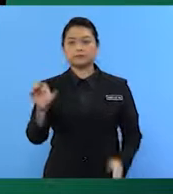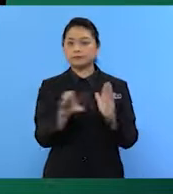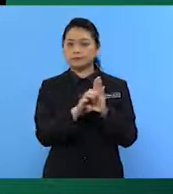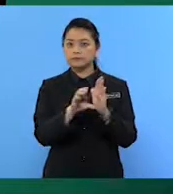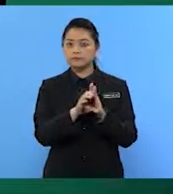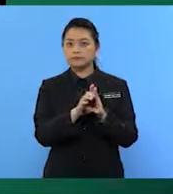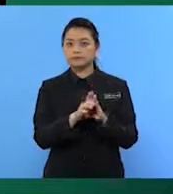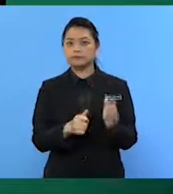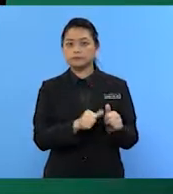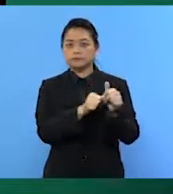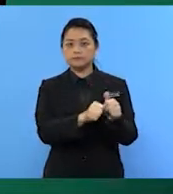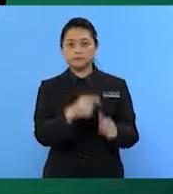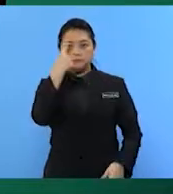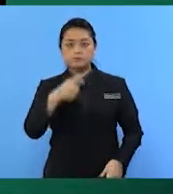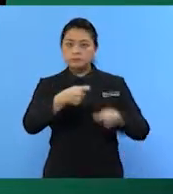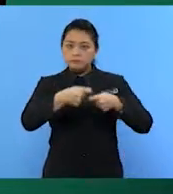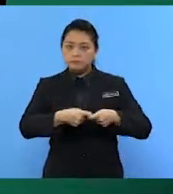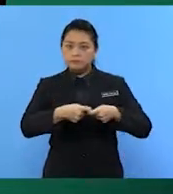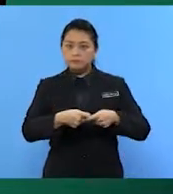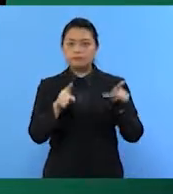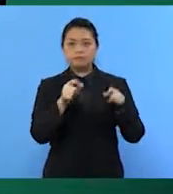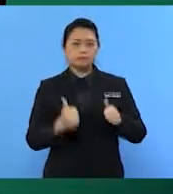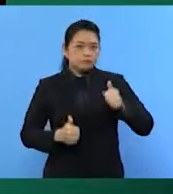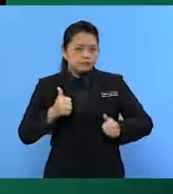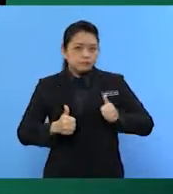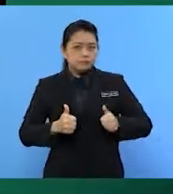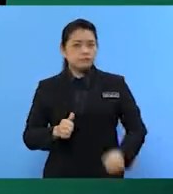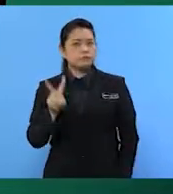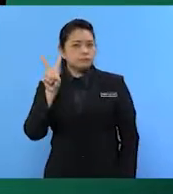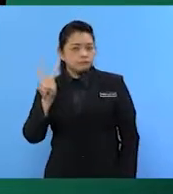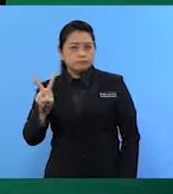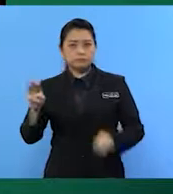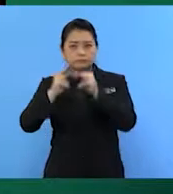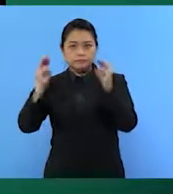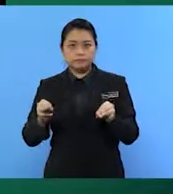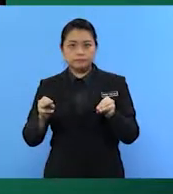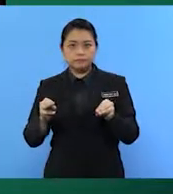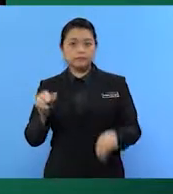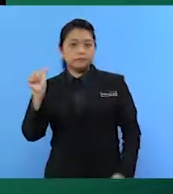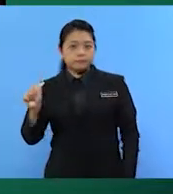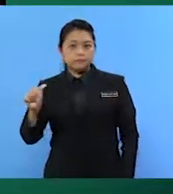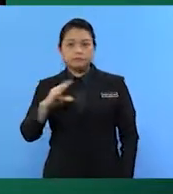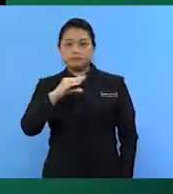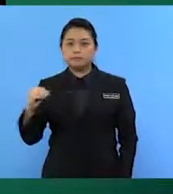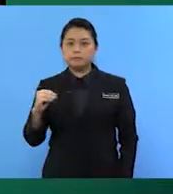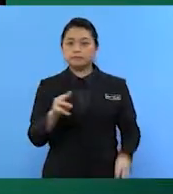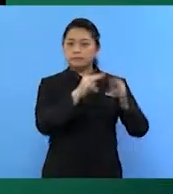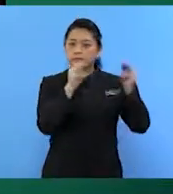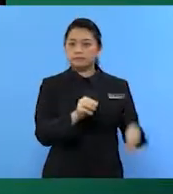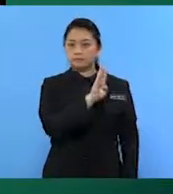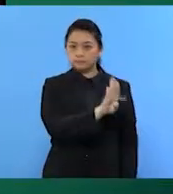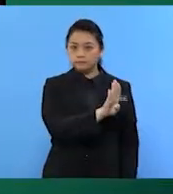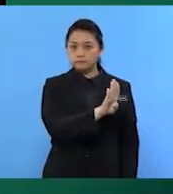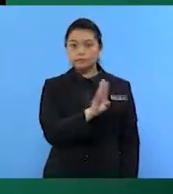berikut. Untuk menentukan sama ada dua matriks A dan matriks